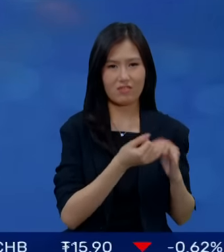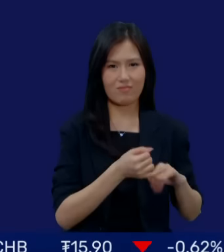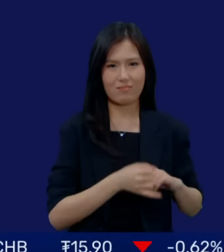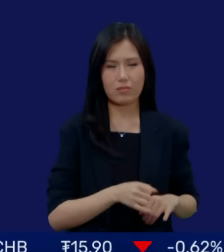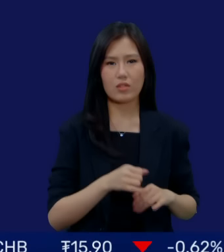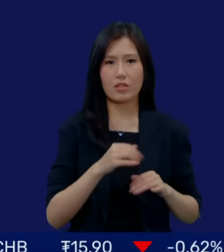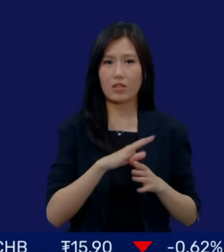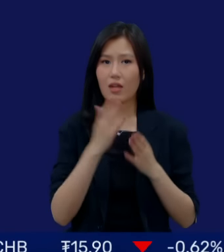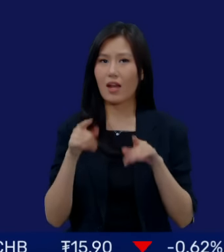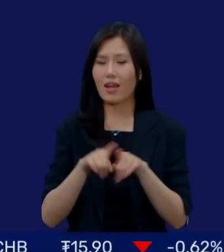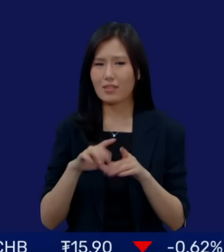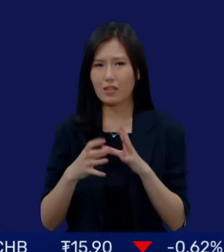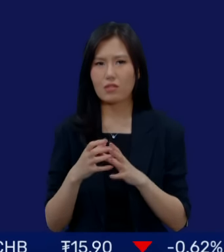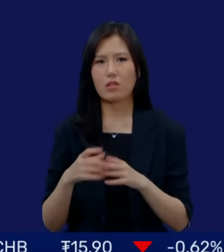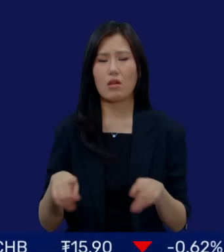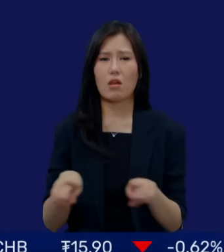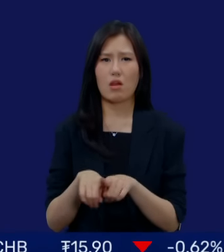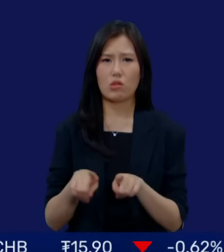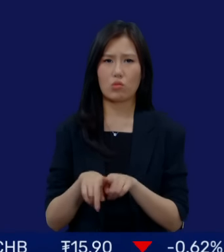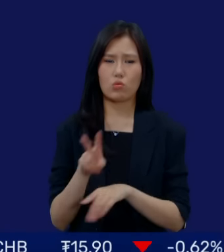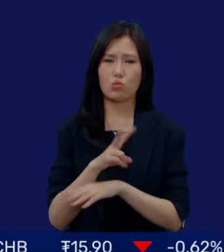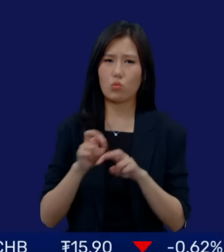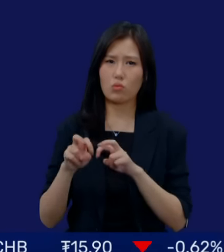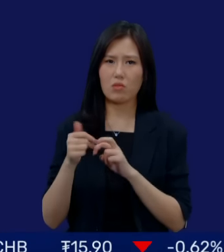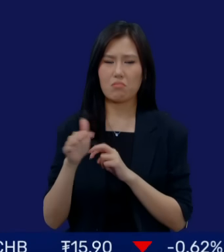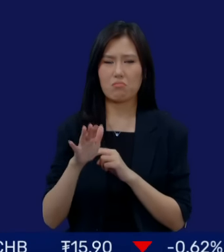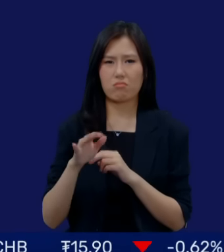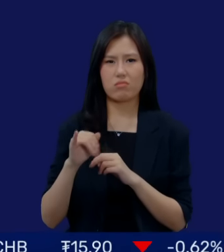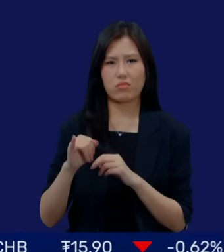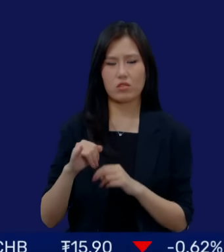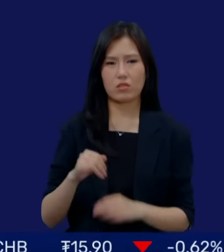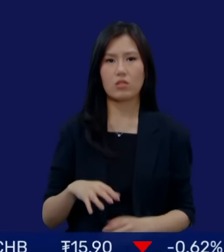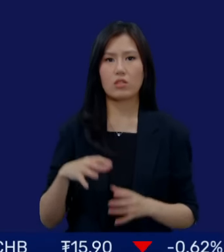байдал бас сайнгүй юм судалгааны үр дүн гарсан. За